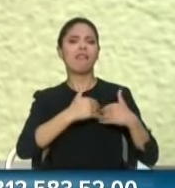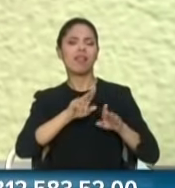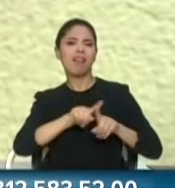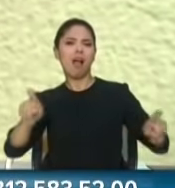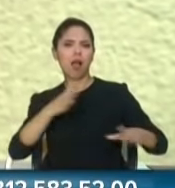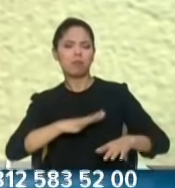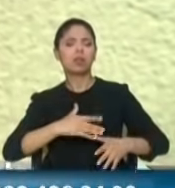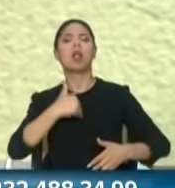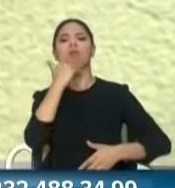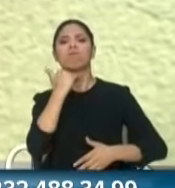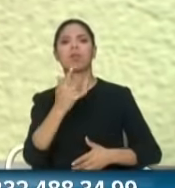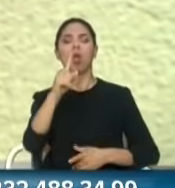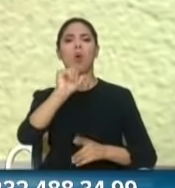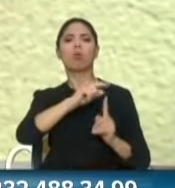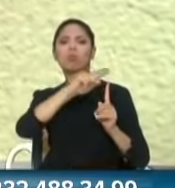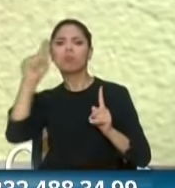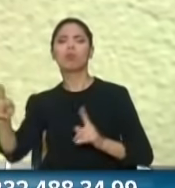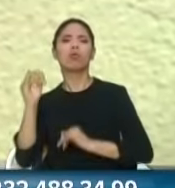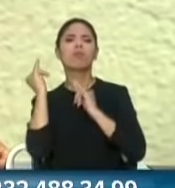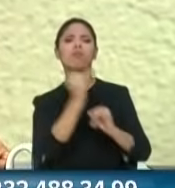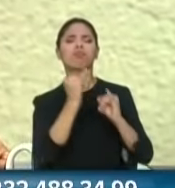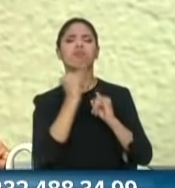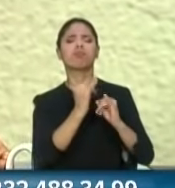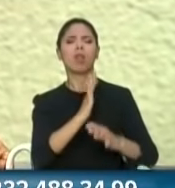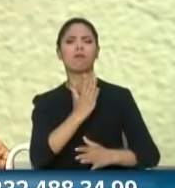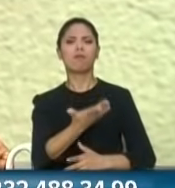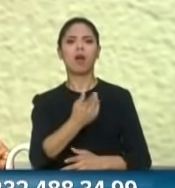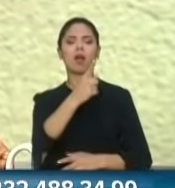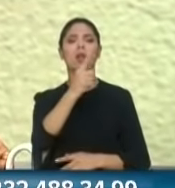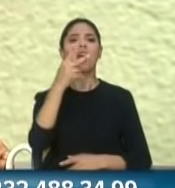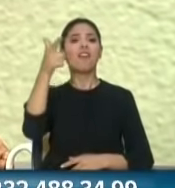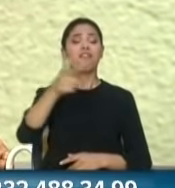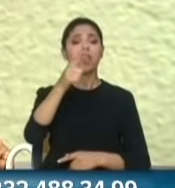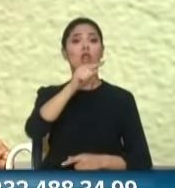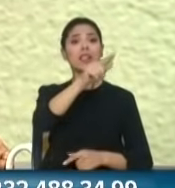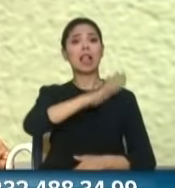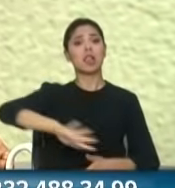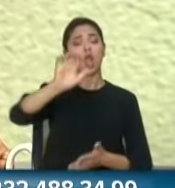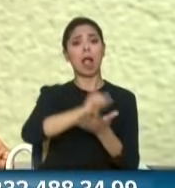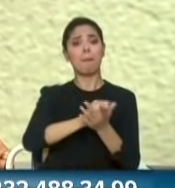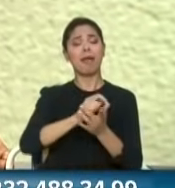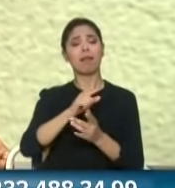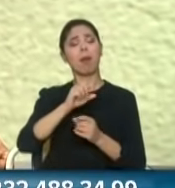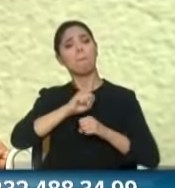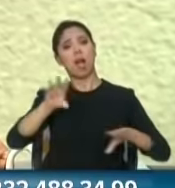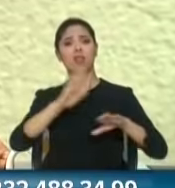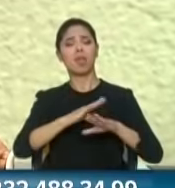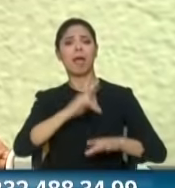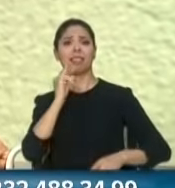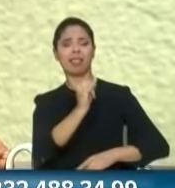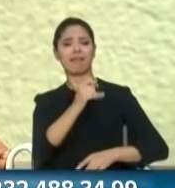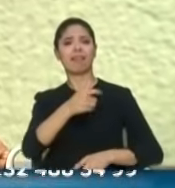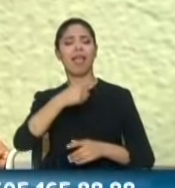ama başaramadı. O gün bugündür şantajlarla baş etmeye çalışıyor. Görüntülerini sosyal medyada paylaşmakla tehdit eden eski